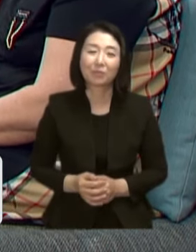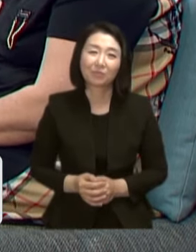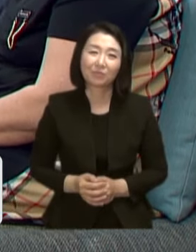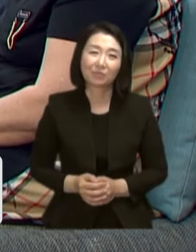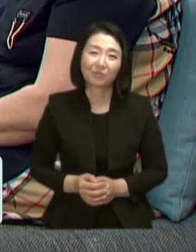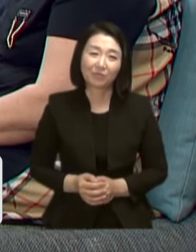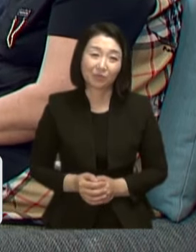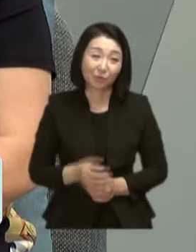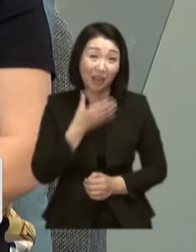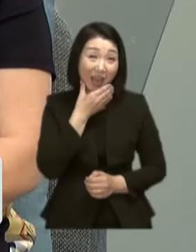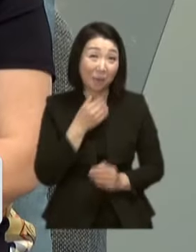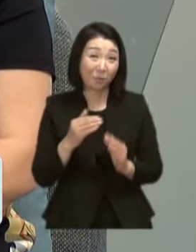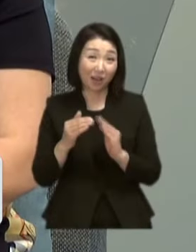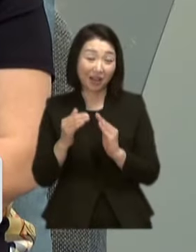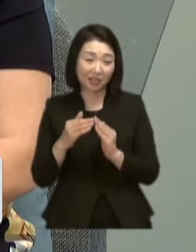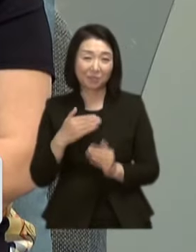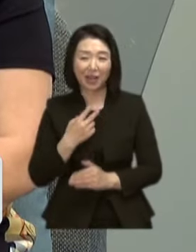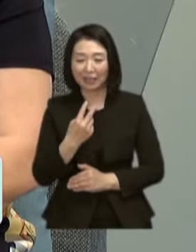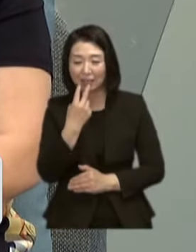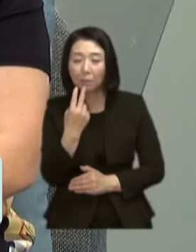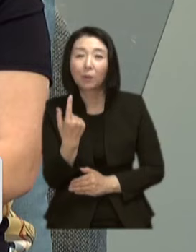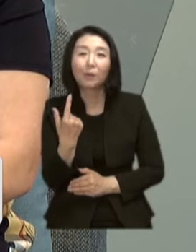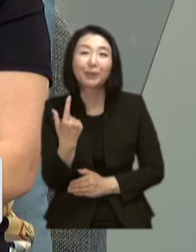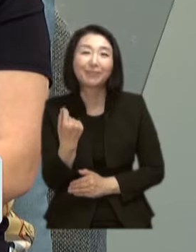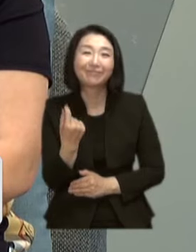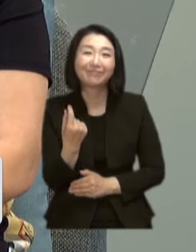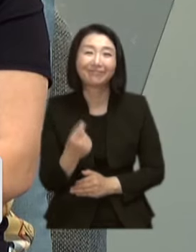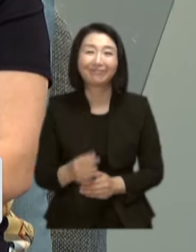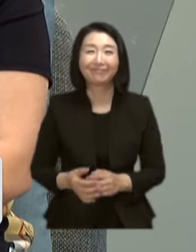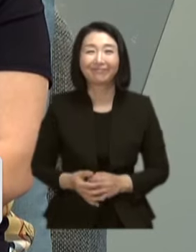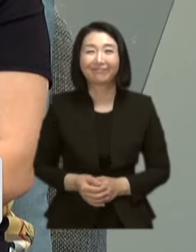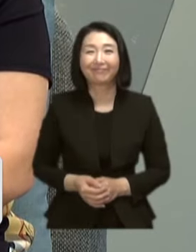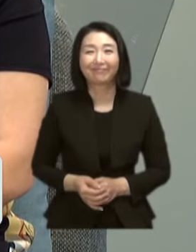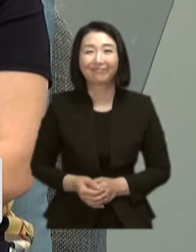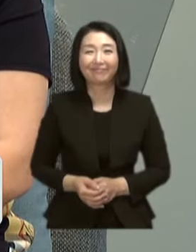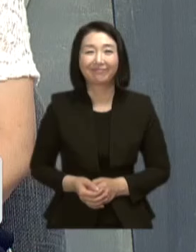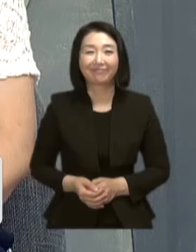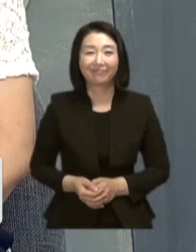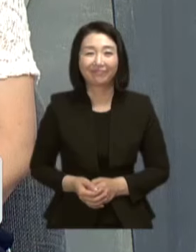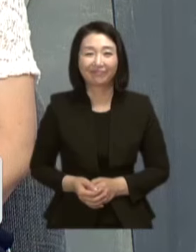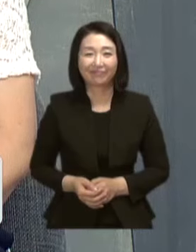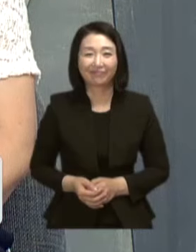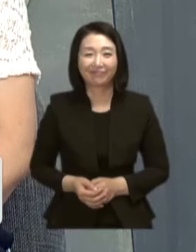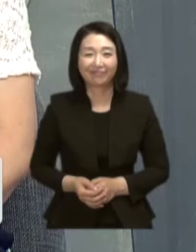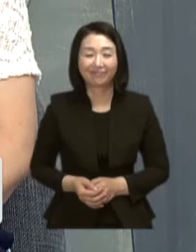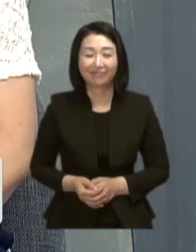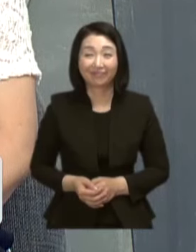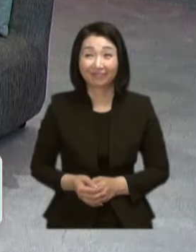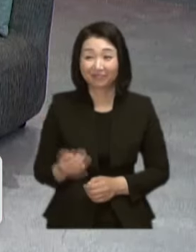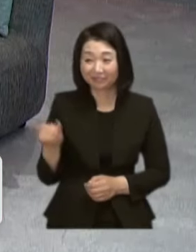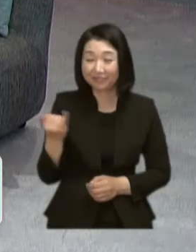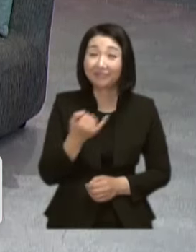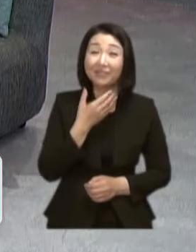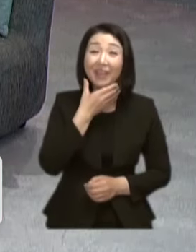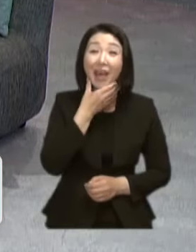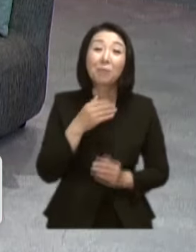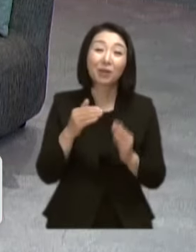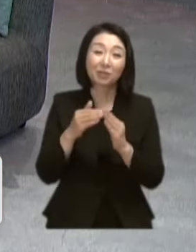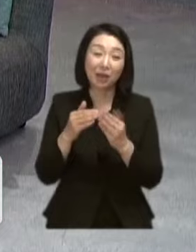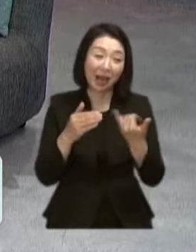말하면 우리 해피하우스는 제게 있어서 생명의 한 부분 네. 라고 생각할 수 있을 거예요. 임유교 선교사님에게 해피하우스는 아이들은